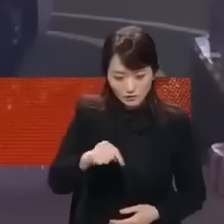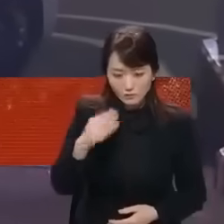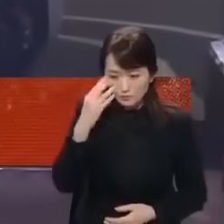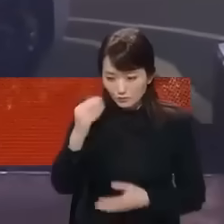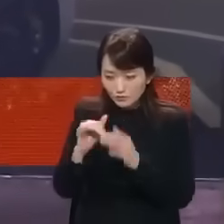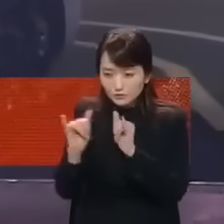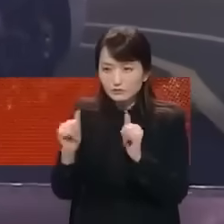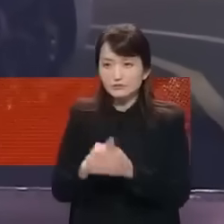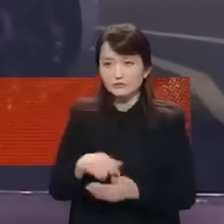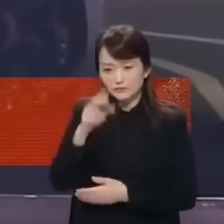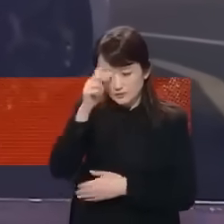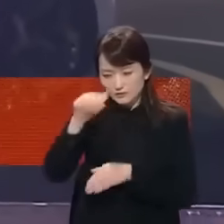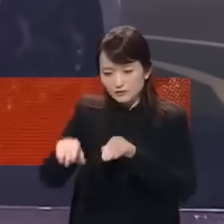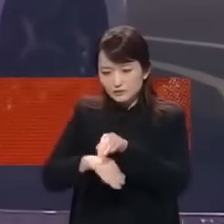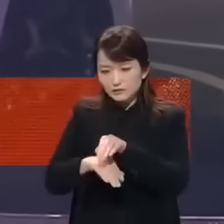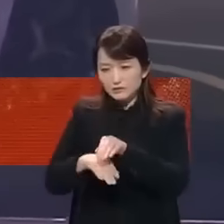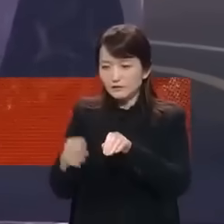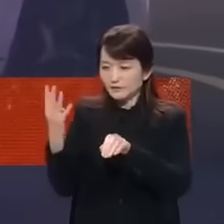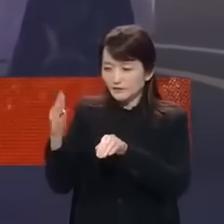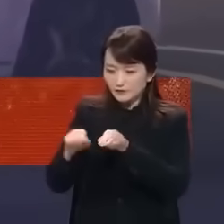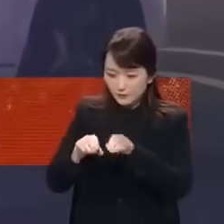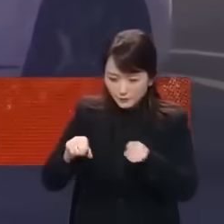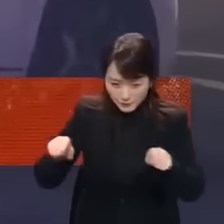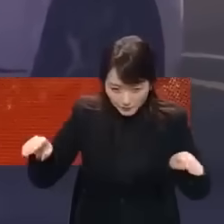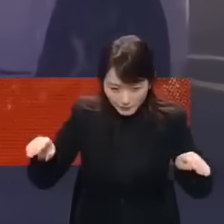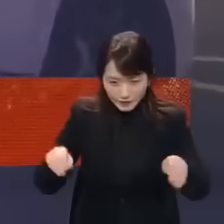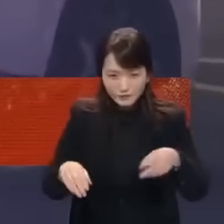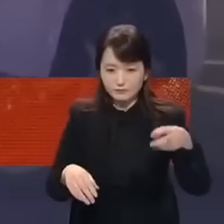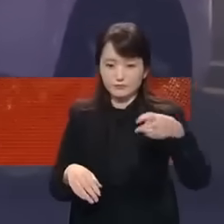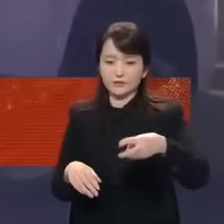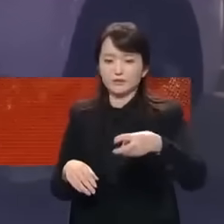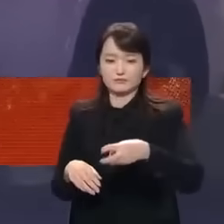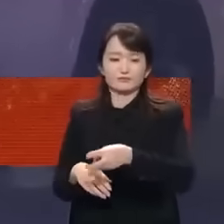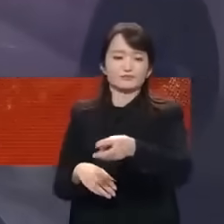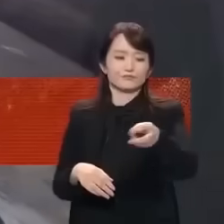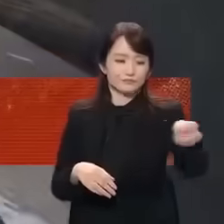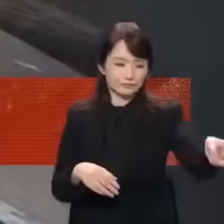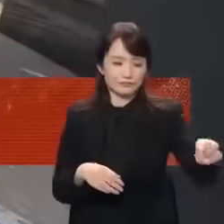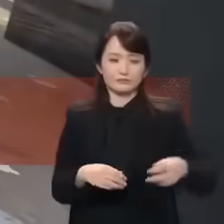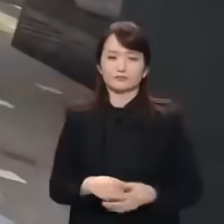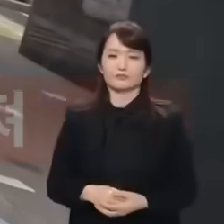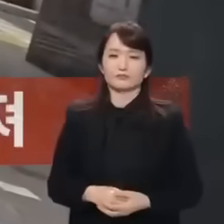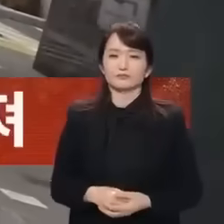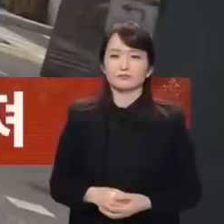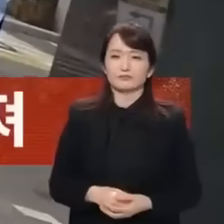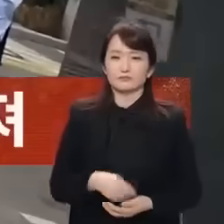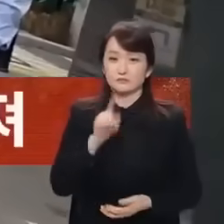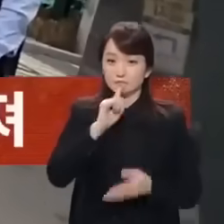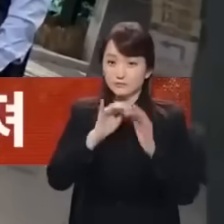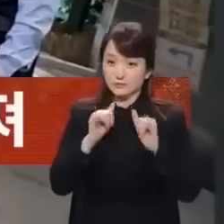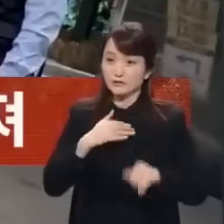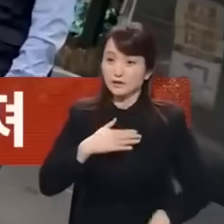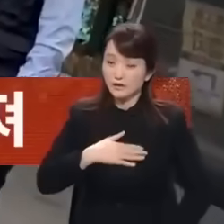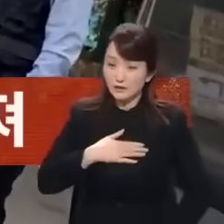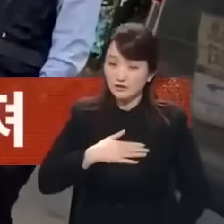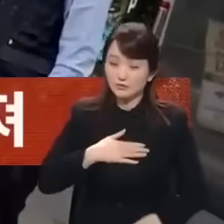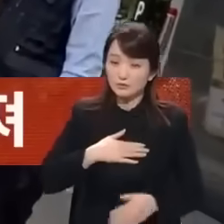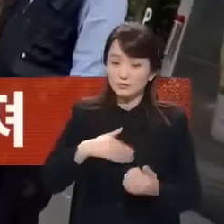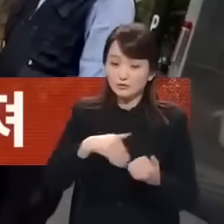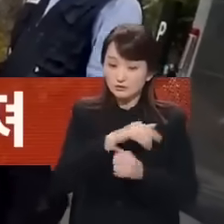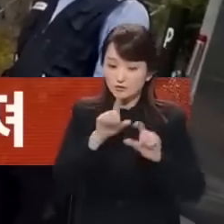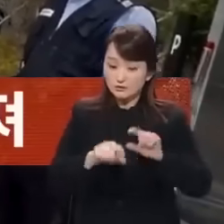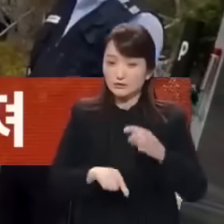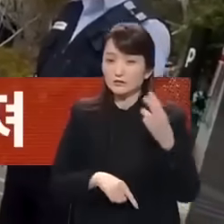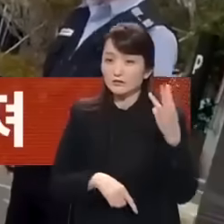따르면 경찰차만 네 대가 출동하고 나서야 겨우 차를 뺐다고 합니다. 일단 이 제보자가 확실하게 알고 있는 상황만 세 번이고요.